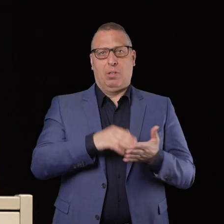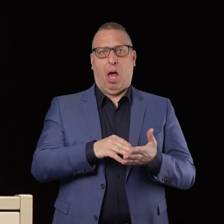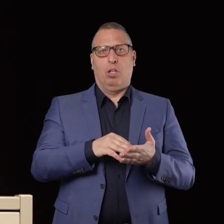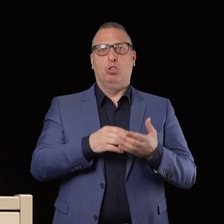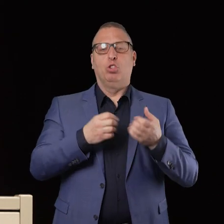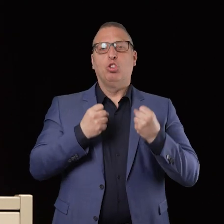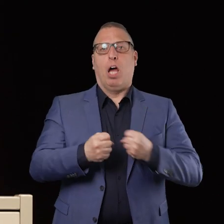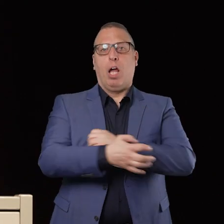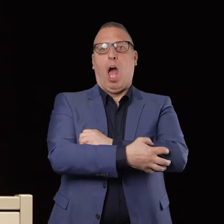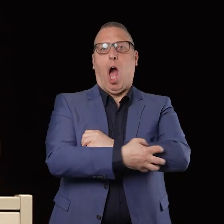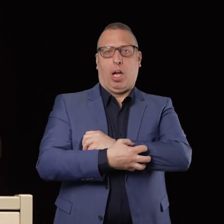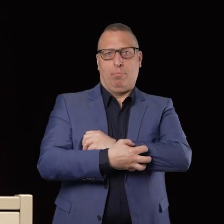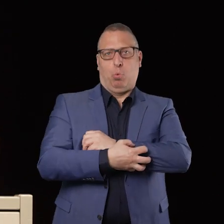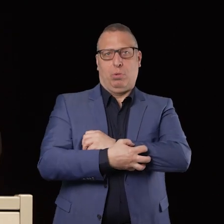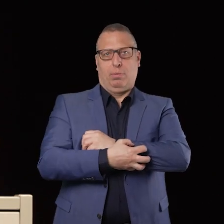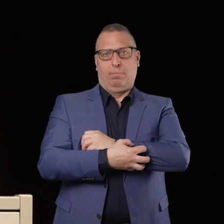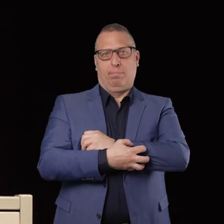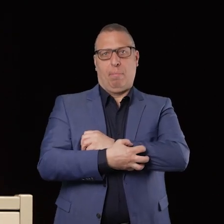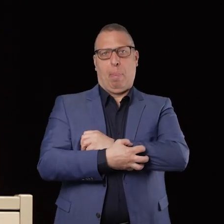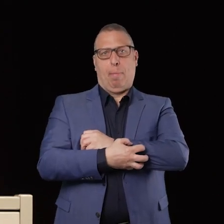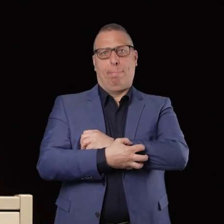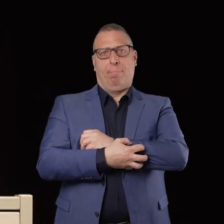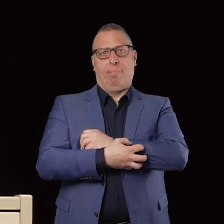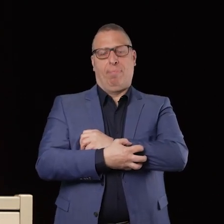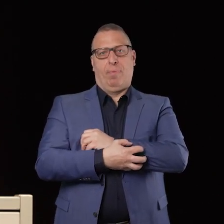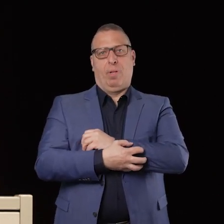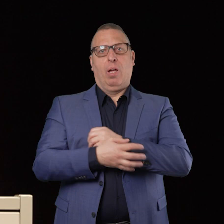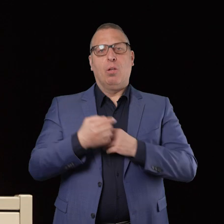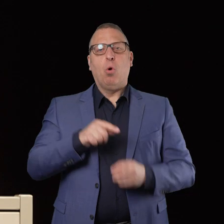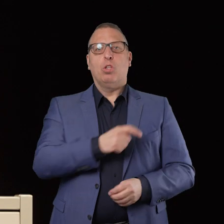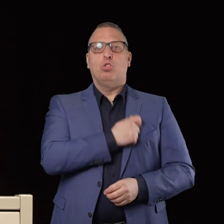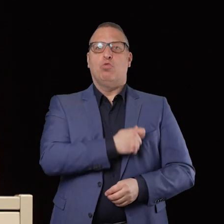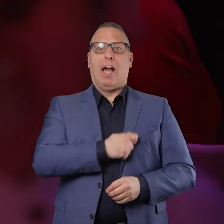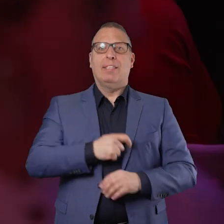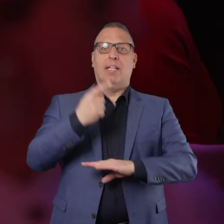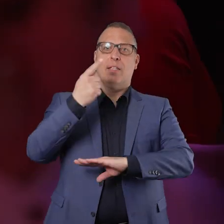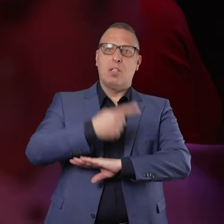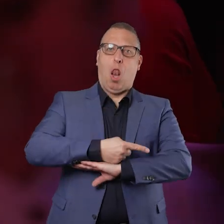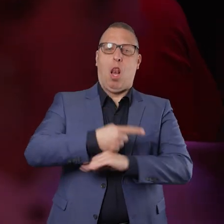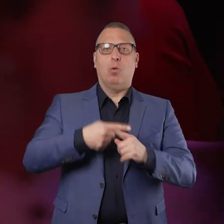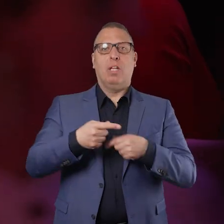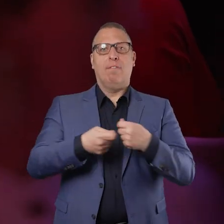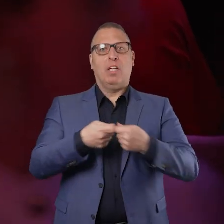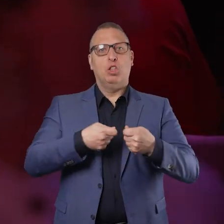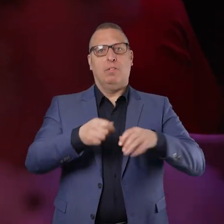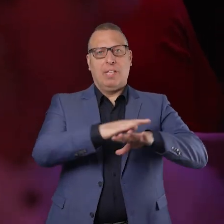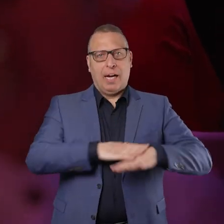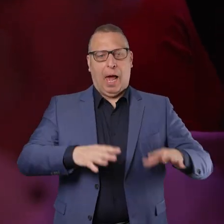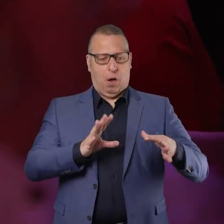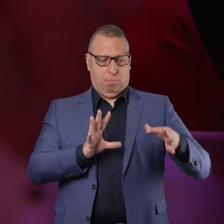es herrschte eine große Armut. Durch den Anschluss an den Schweizer Zoll- und